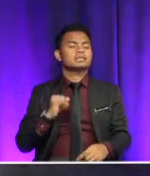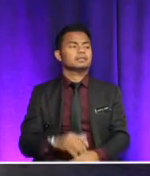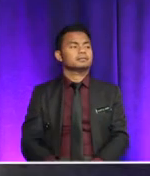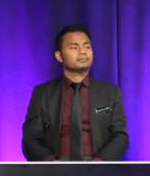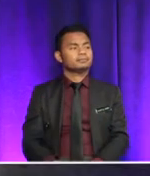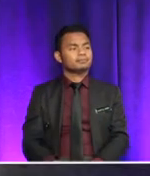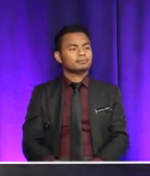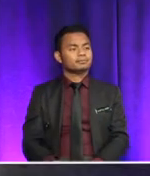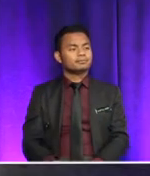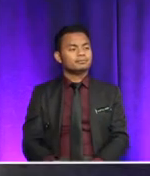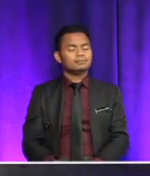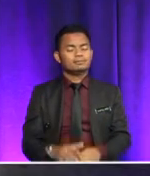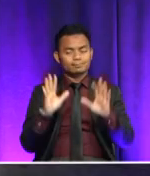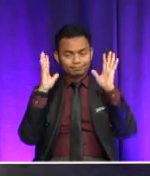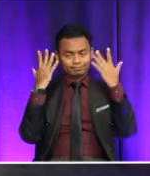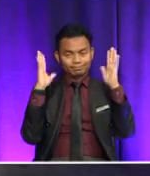wow